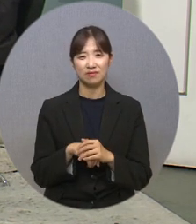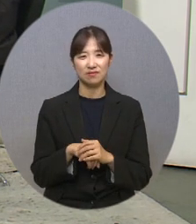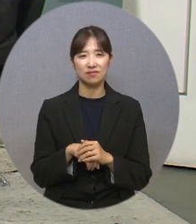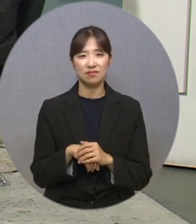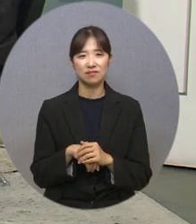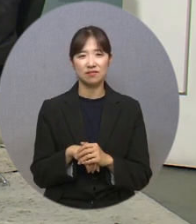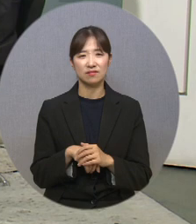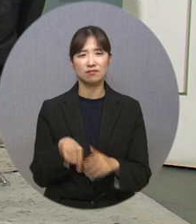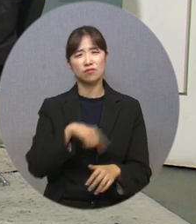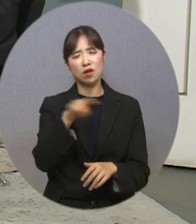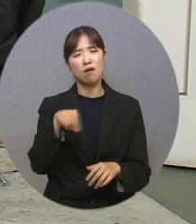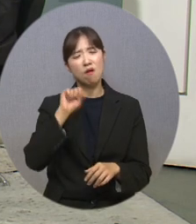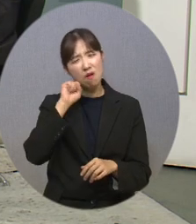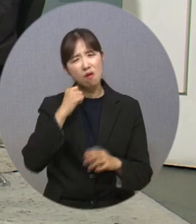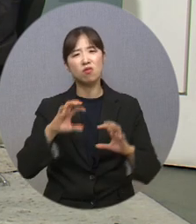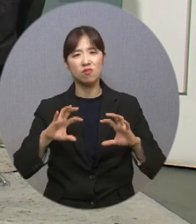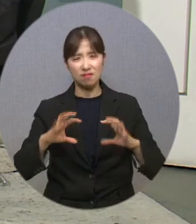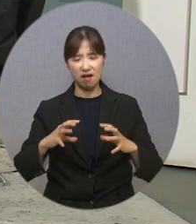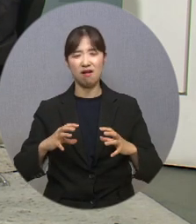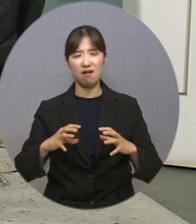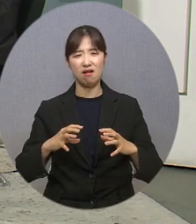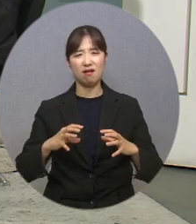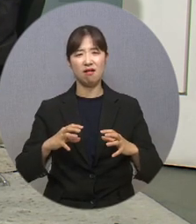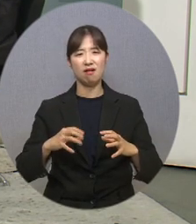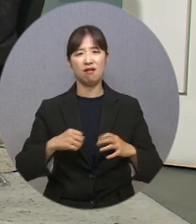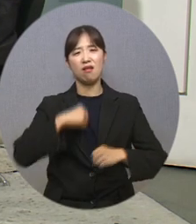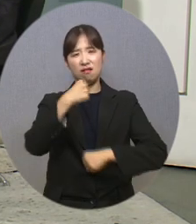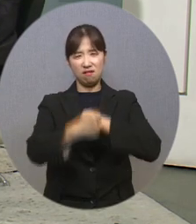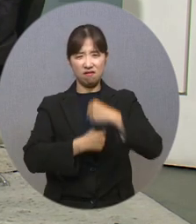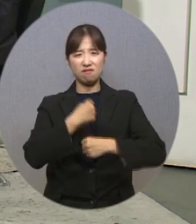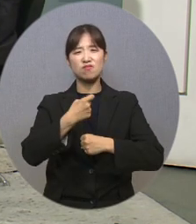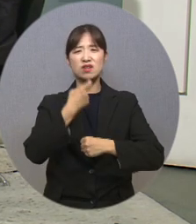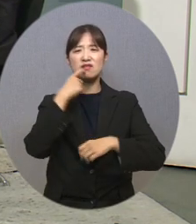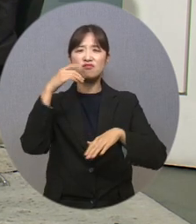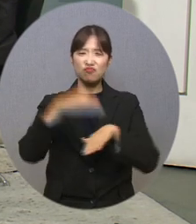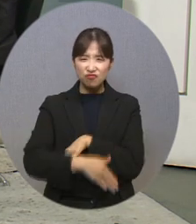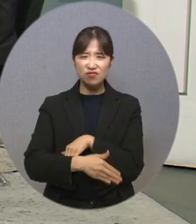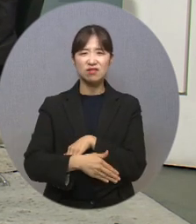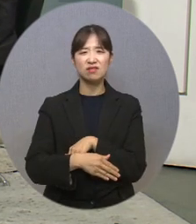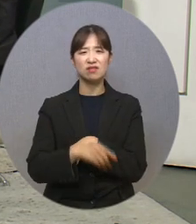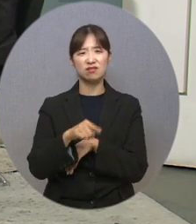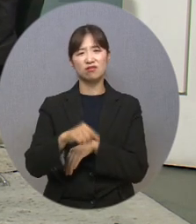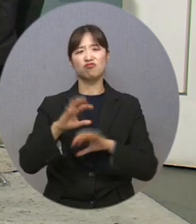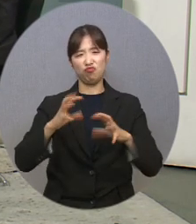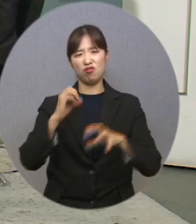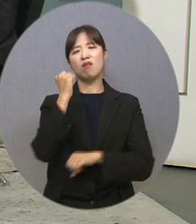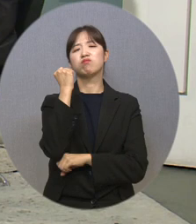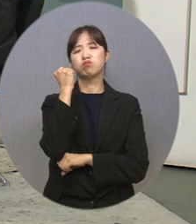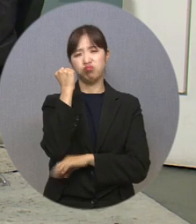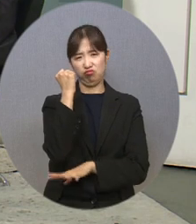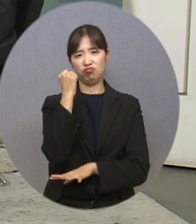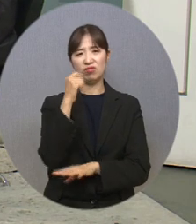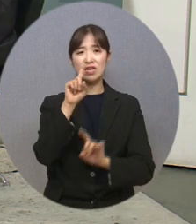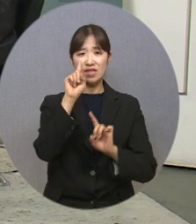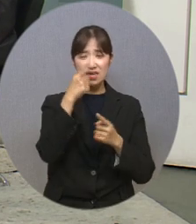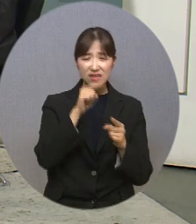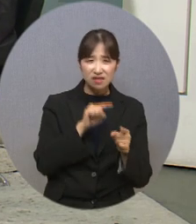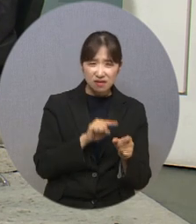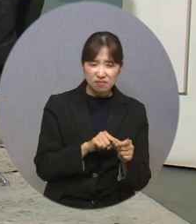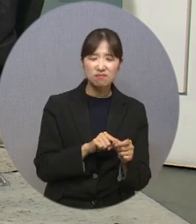이런 어려운 나라를 자유민주주의 국가, 그러니까 자유민주주의 뿌리죠. 이승만 하면 자유민주주의